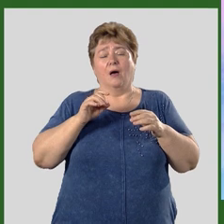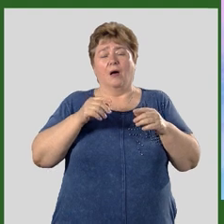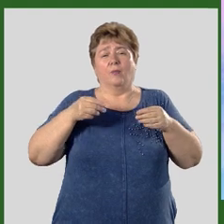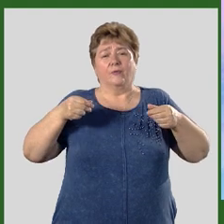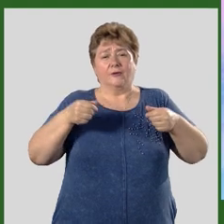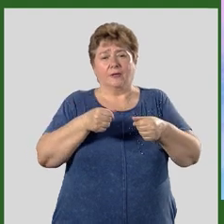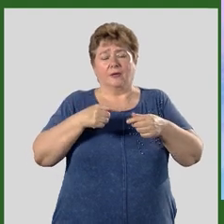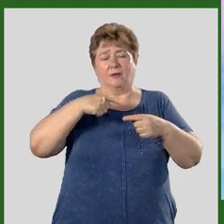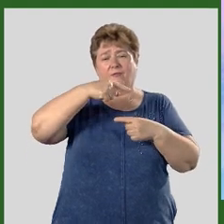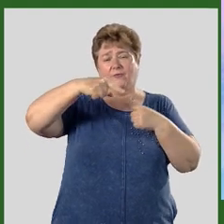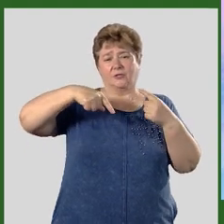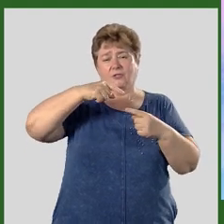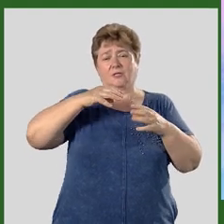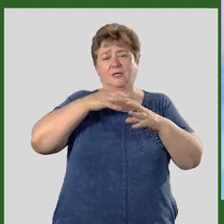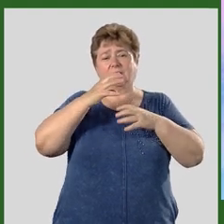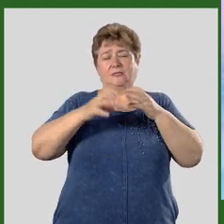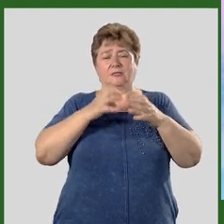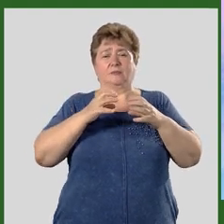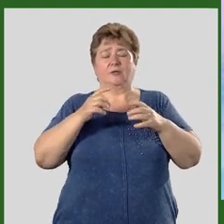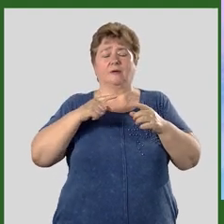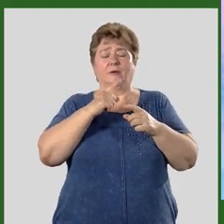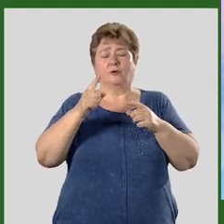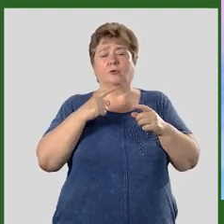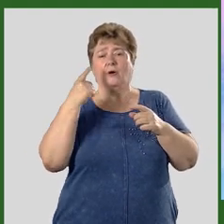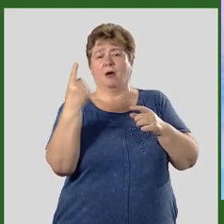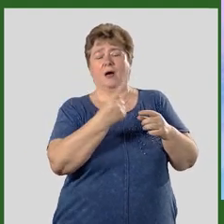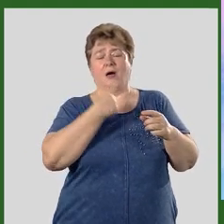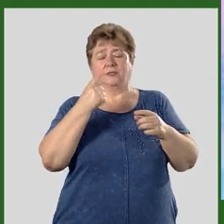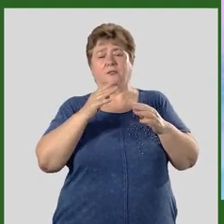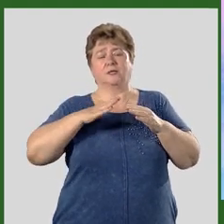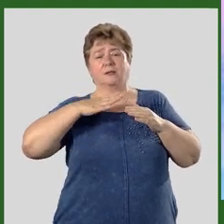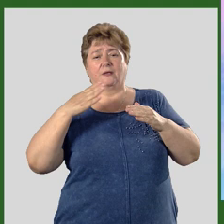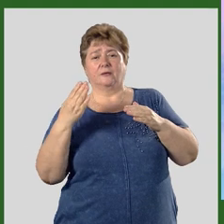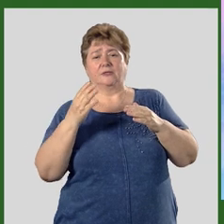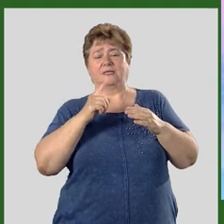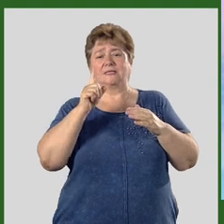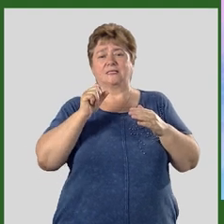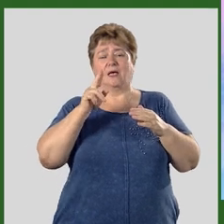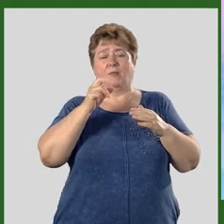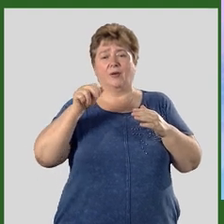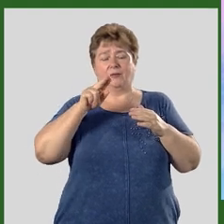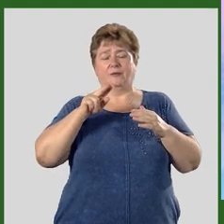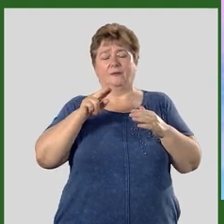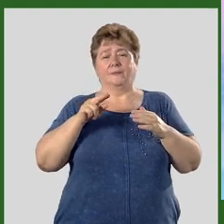влиянием вращения Земли вокруг оси они отклоняются к западу.